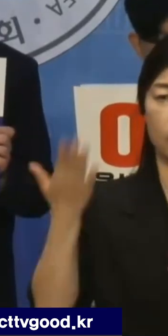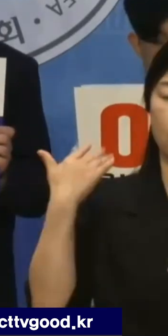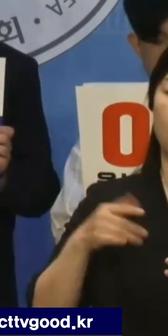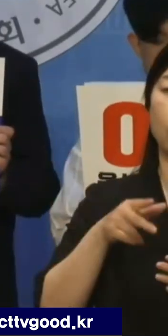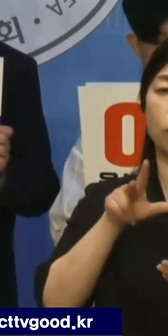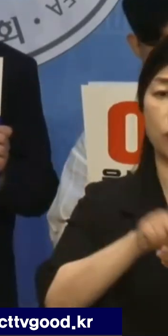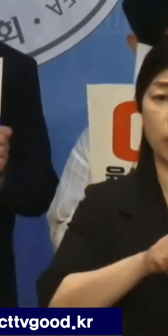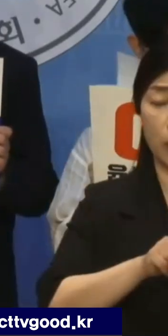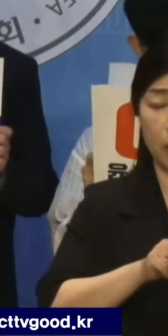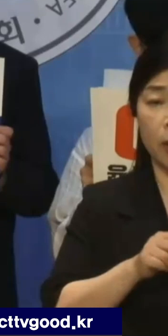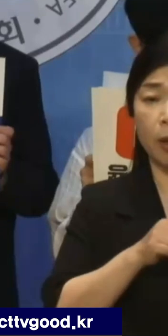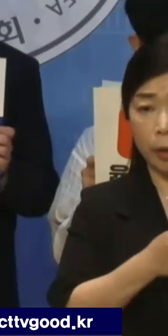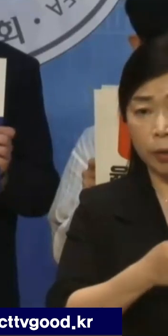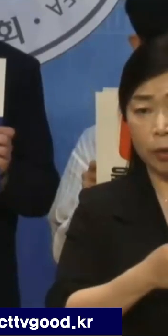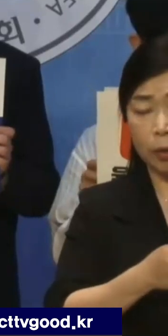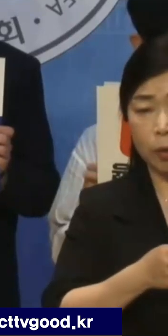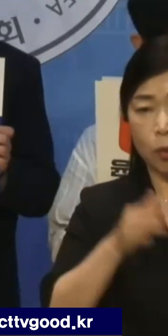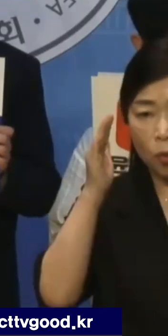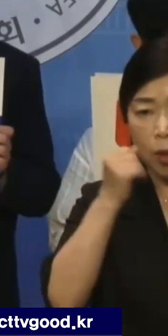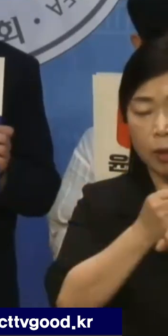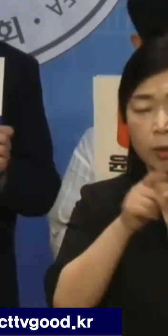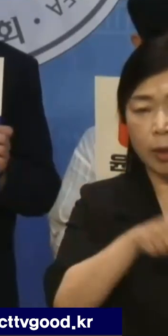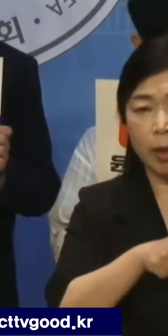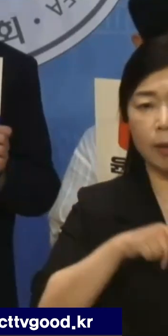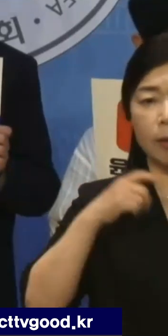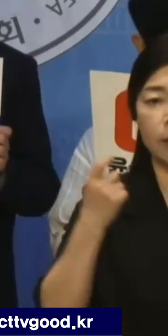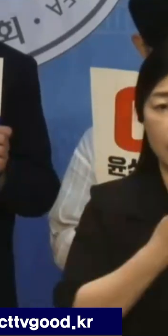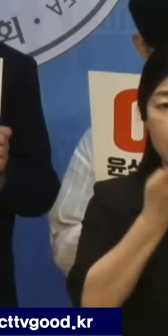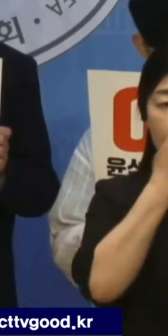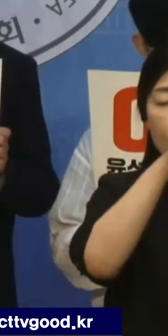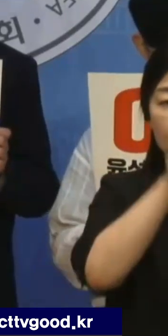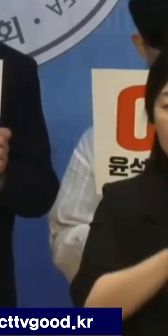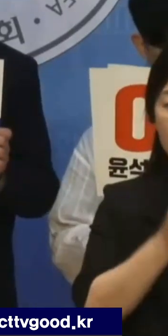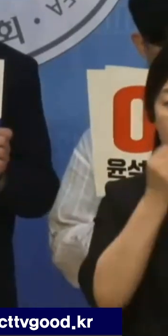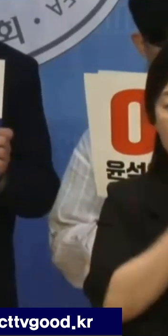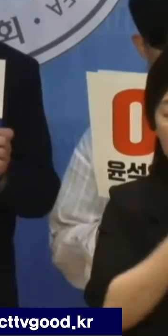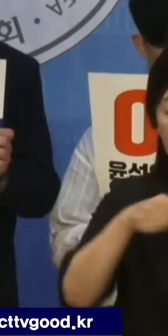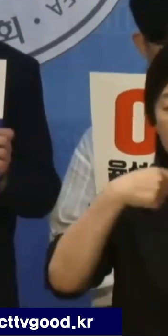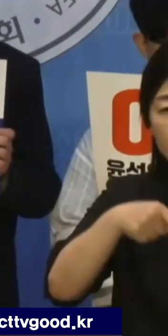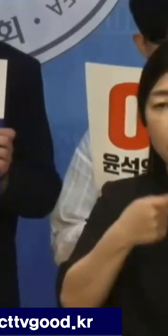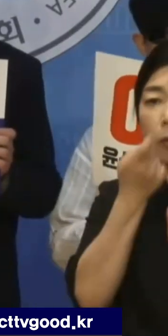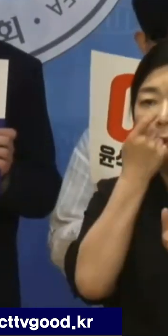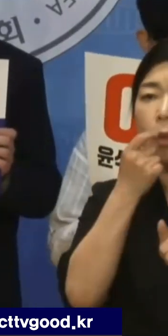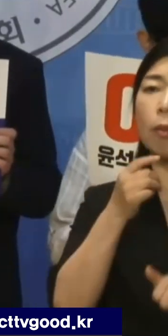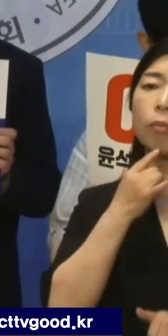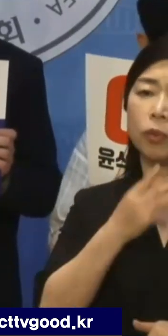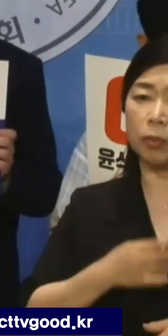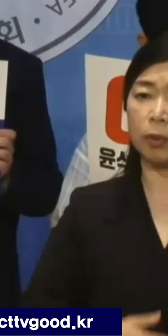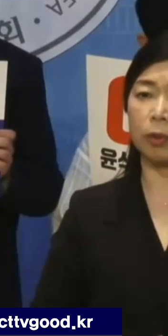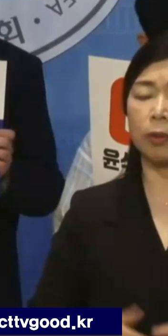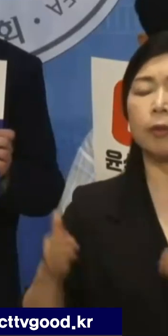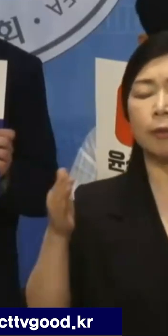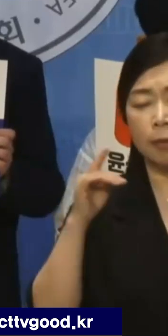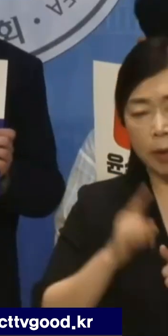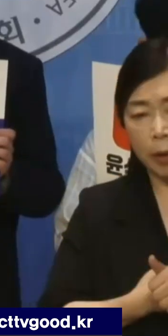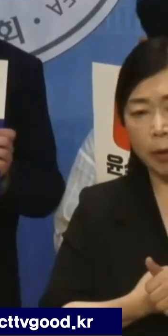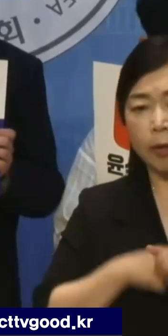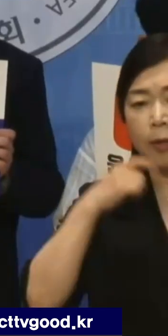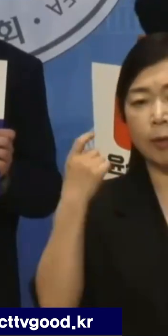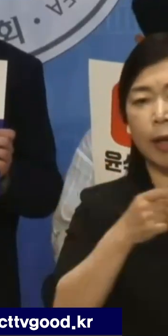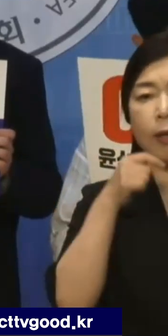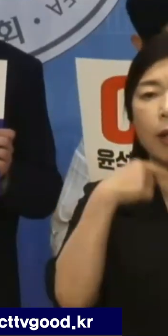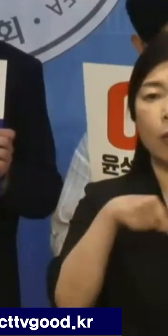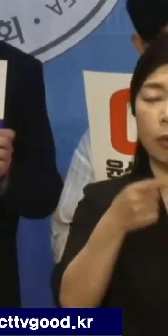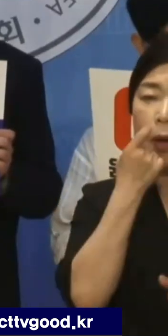학생들은 사교육업체가 제공하는 해설과 강의를 들을 수밖에 없었고 이는 사교육 의존도 증가라는